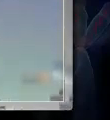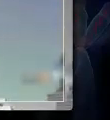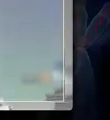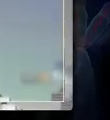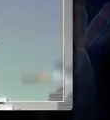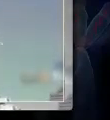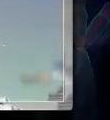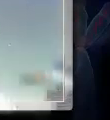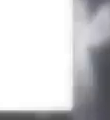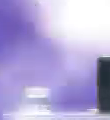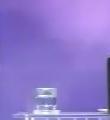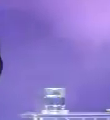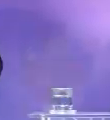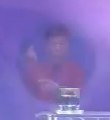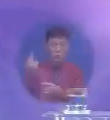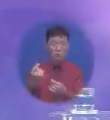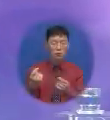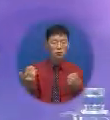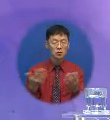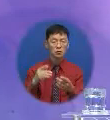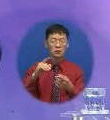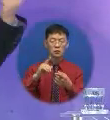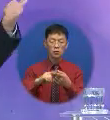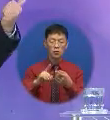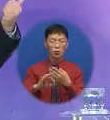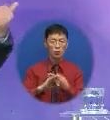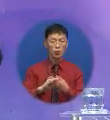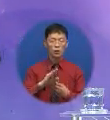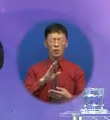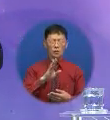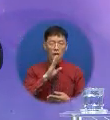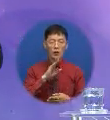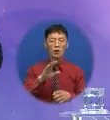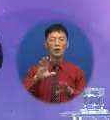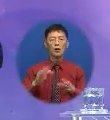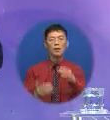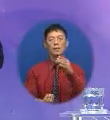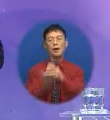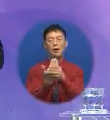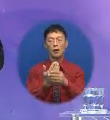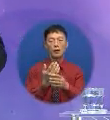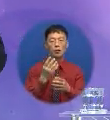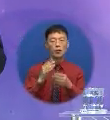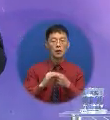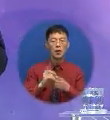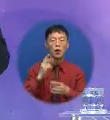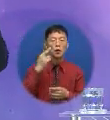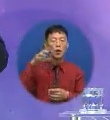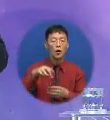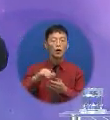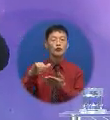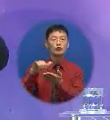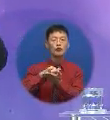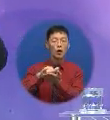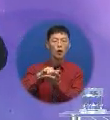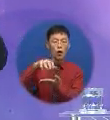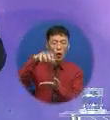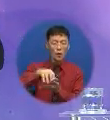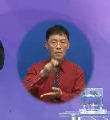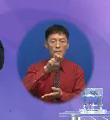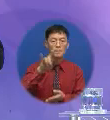영화 속에서나 일어날 법한 이런 일이 실제로 일어났습니다. 그것도 미국 뉴욕